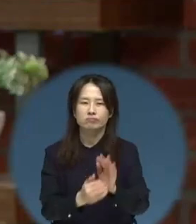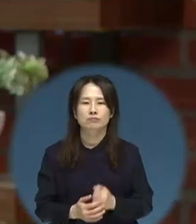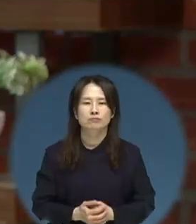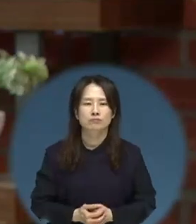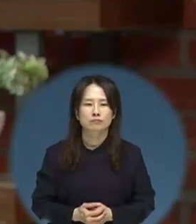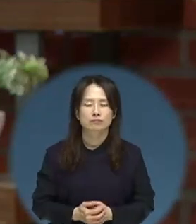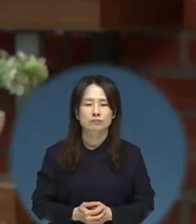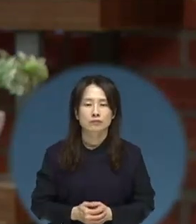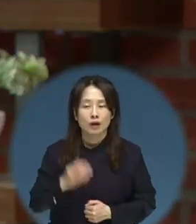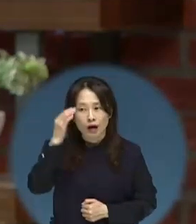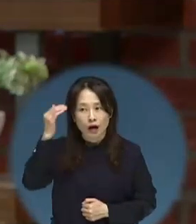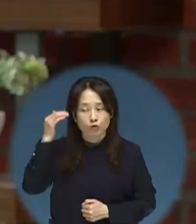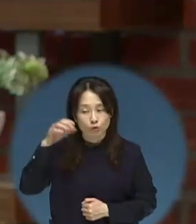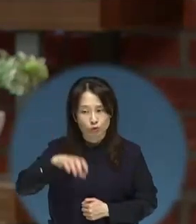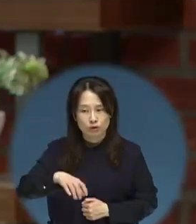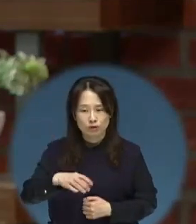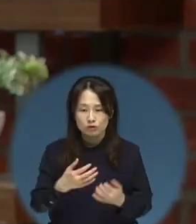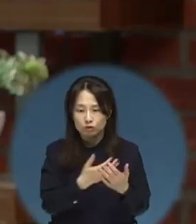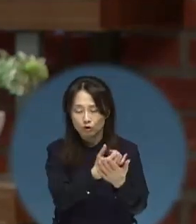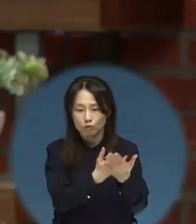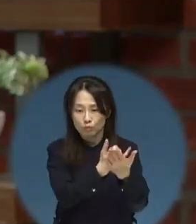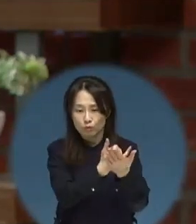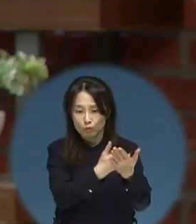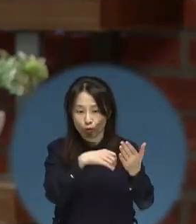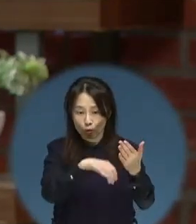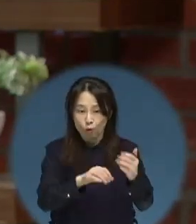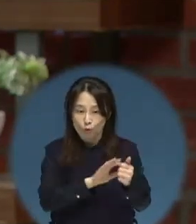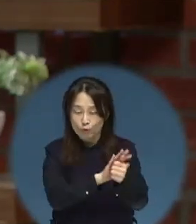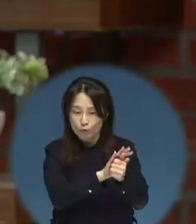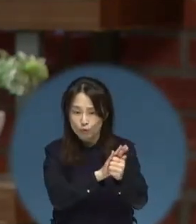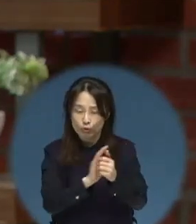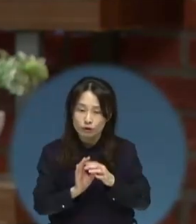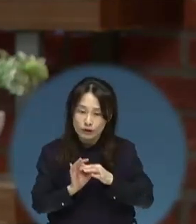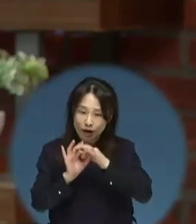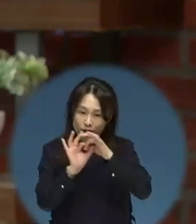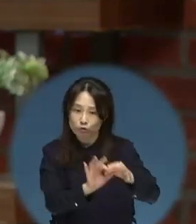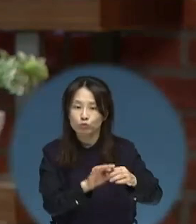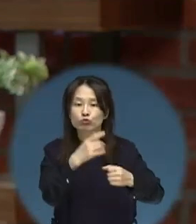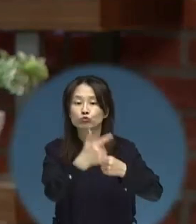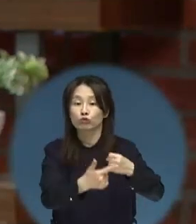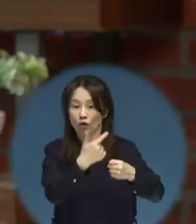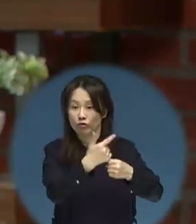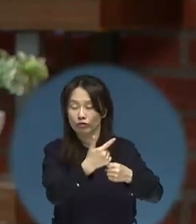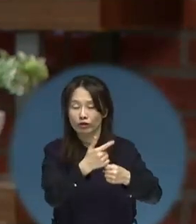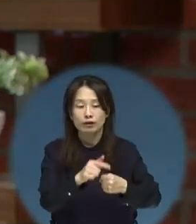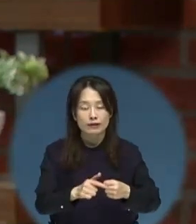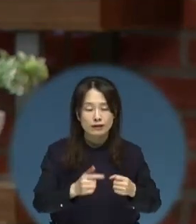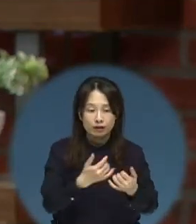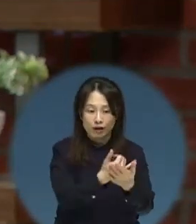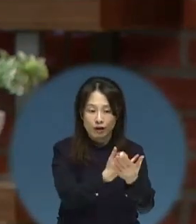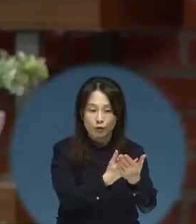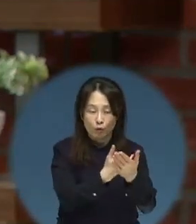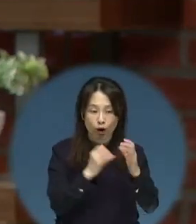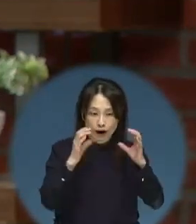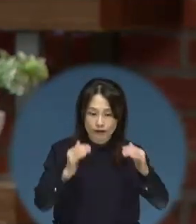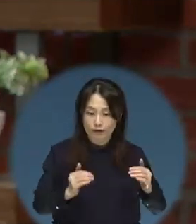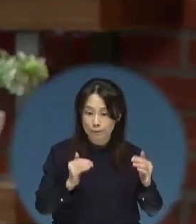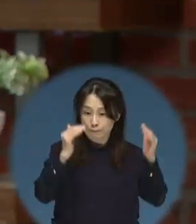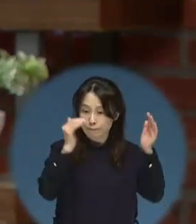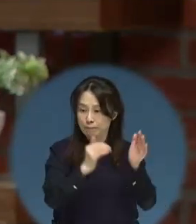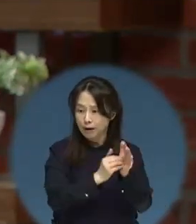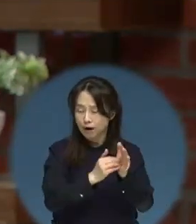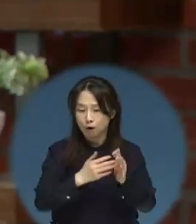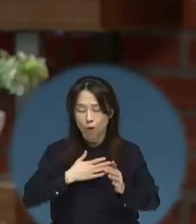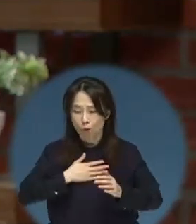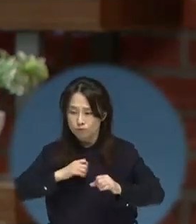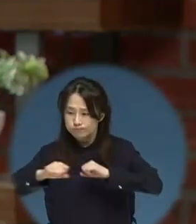제가 한국에서는 보육원 봉사 활동을 한 6년 정도 꾸준히 했었는데 예. 그 아이들이 이제 성인이 돼서 이제 제가 하는 활동들을